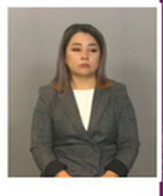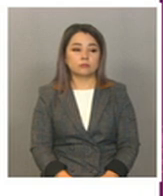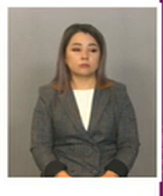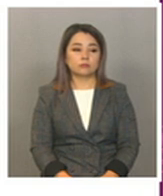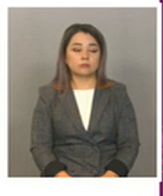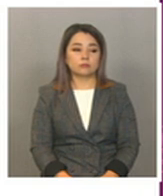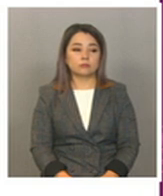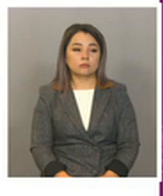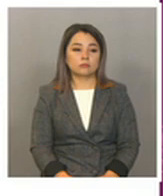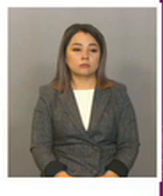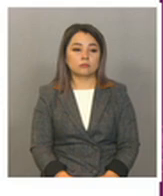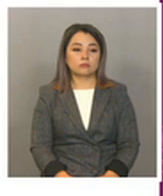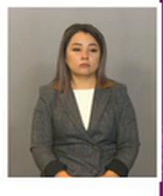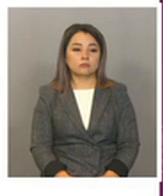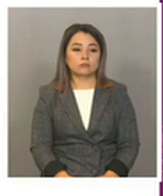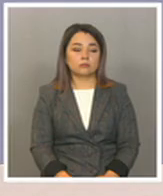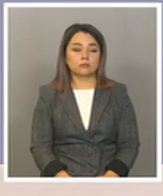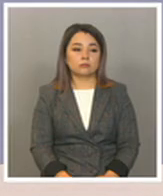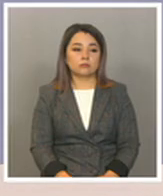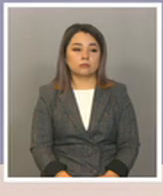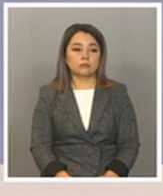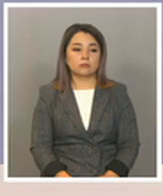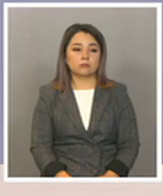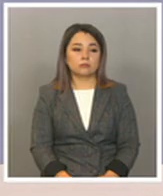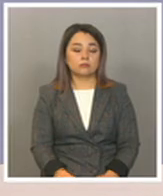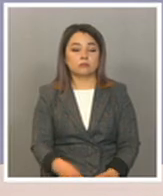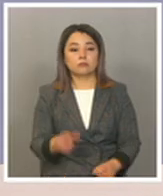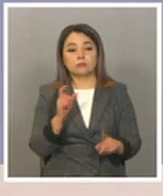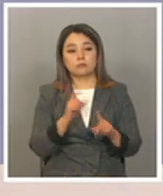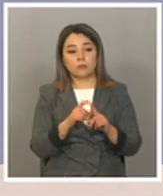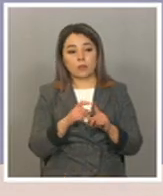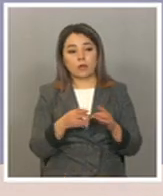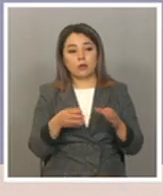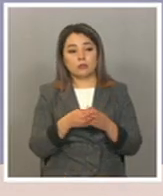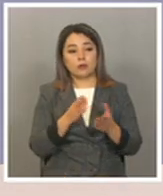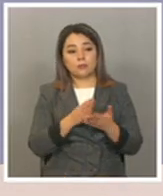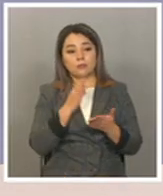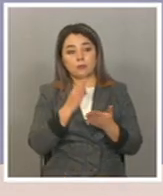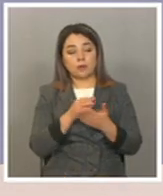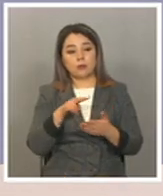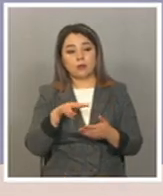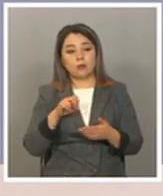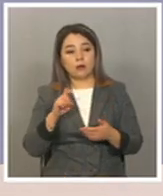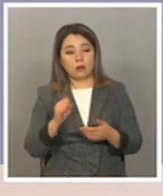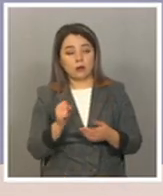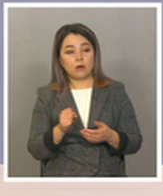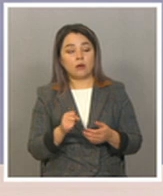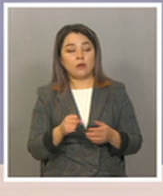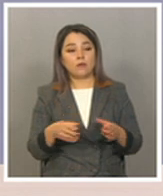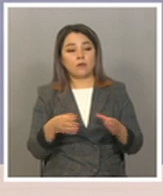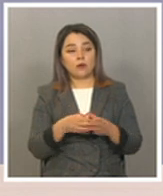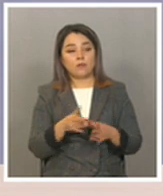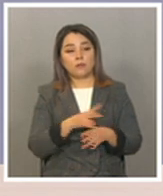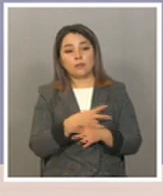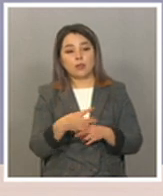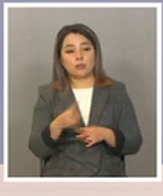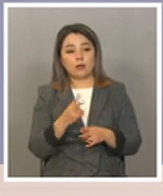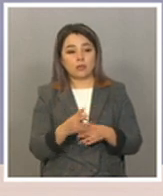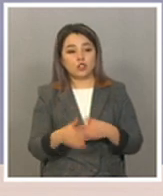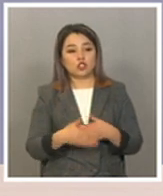Слова ассоциации. Плаха возмездие,